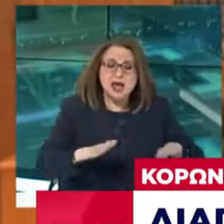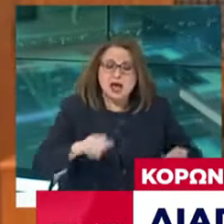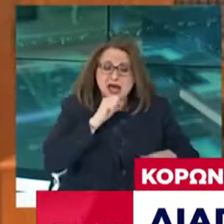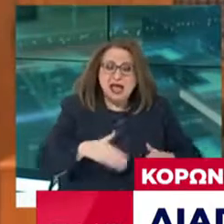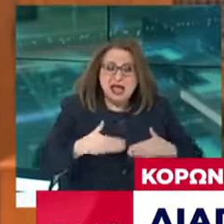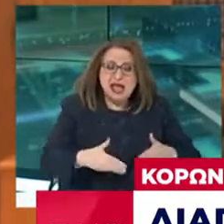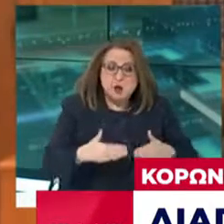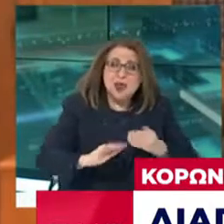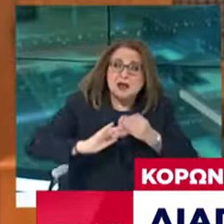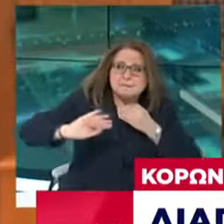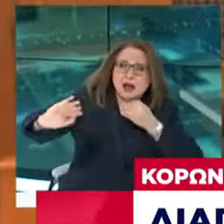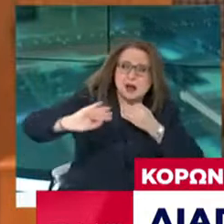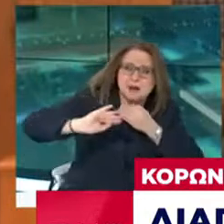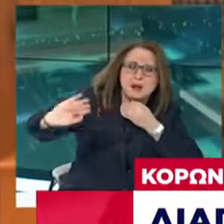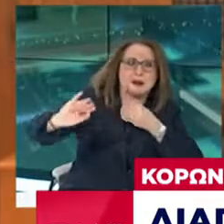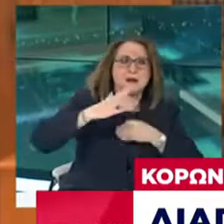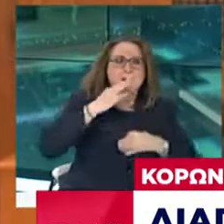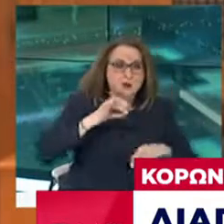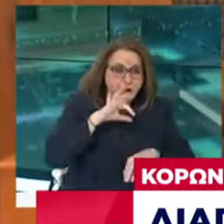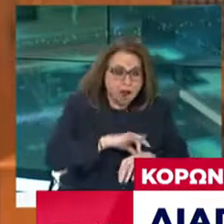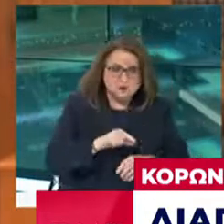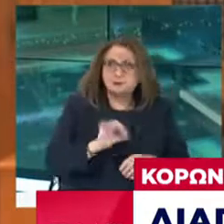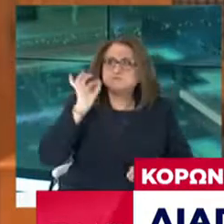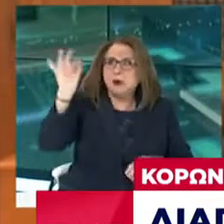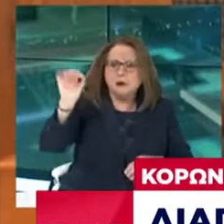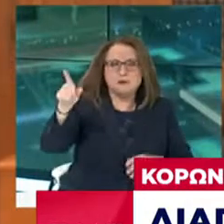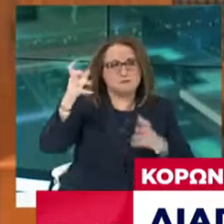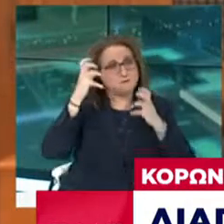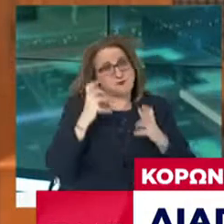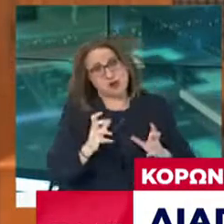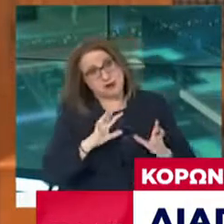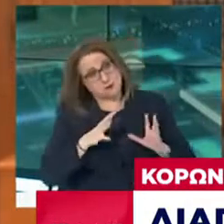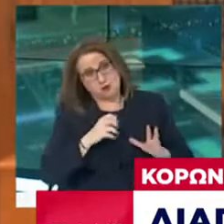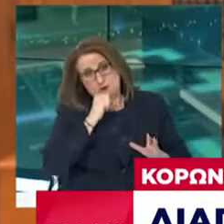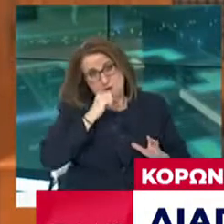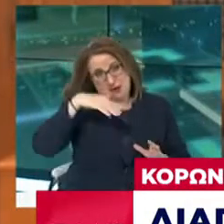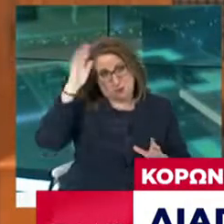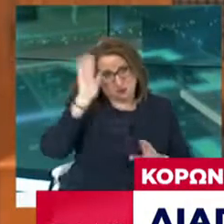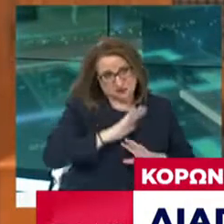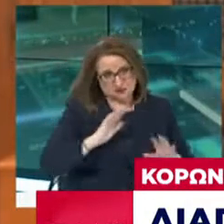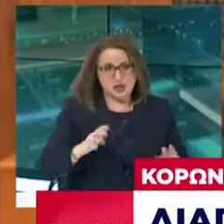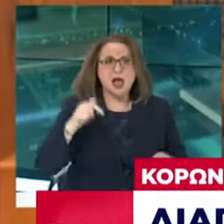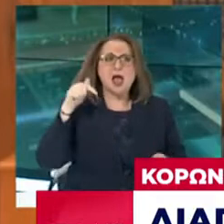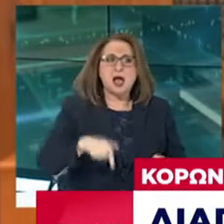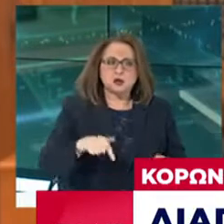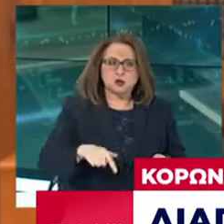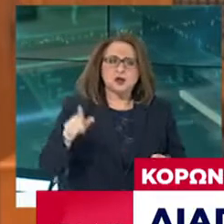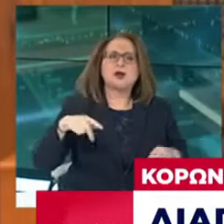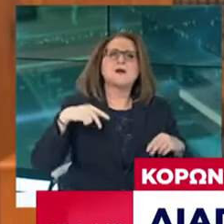έχετε το παραμικρό σύμπτωμα. Η Γενική Γραμματεία Πολιτικής Προστασίας αναλαμβάνει στο εξής το συντονισμό